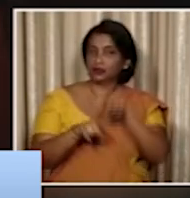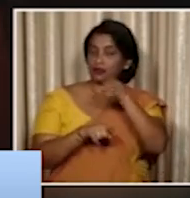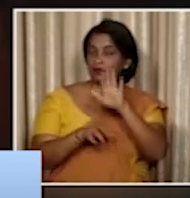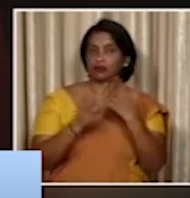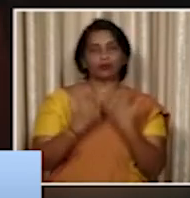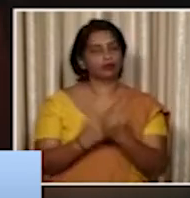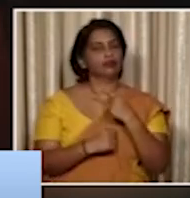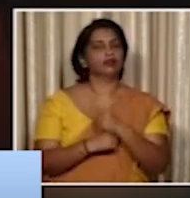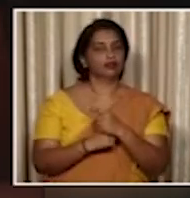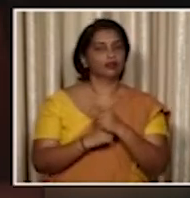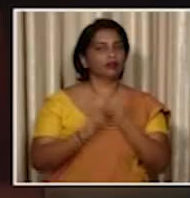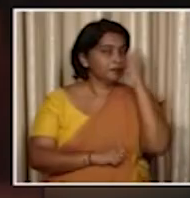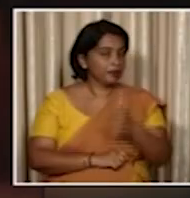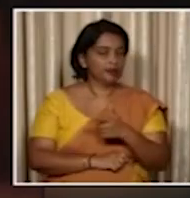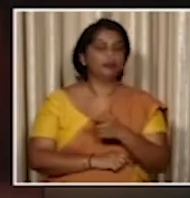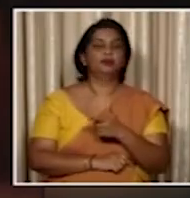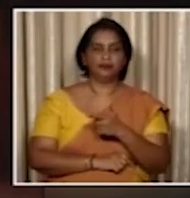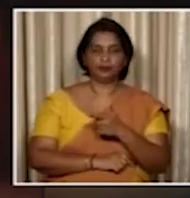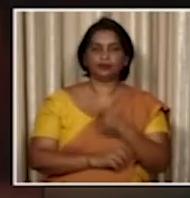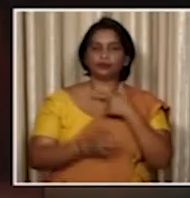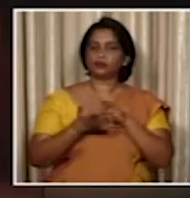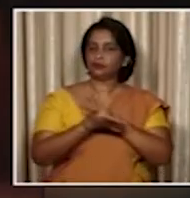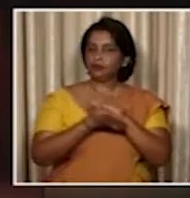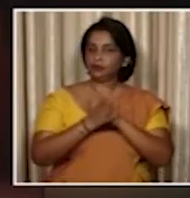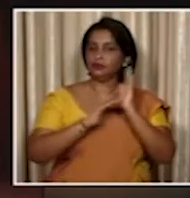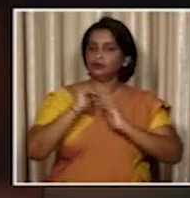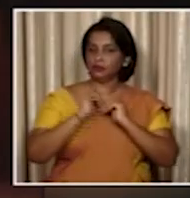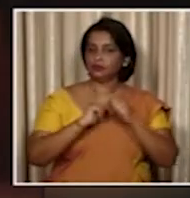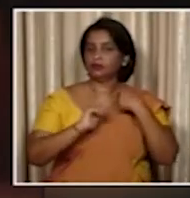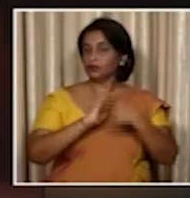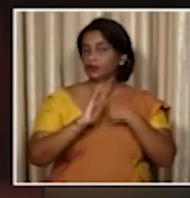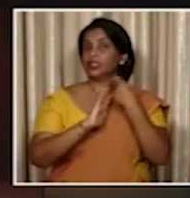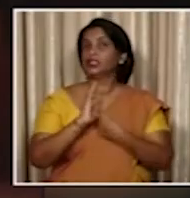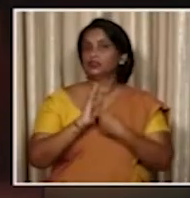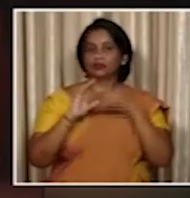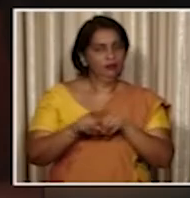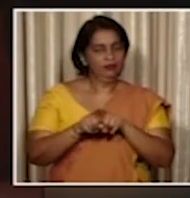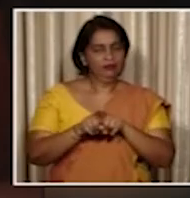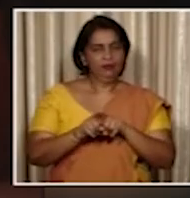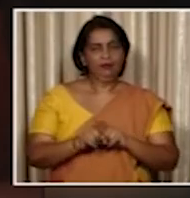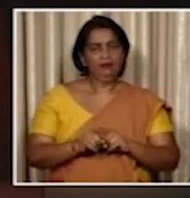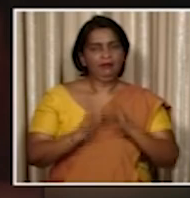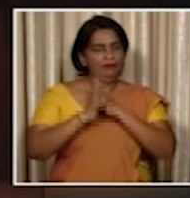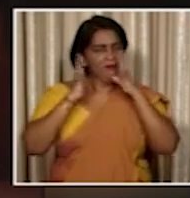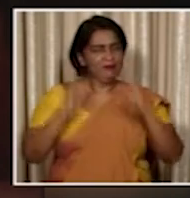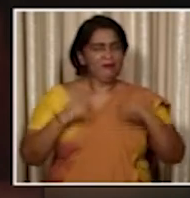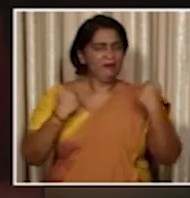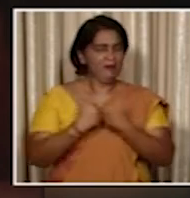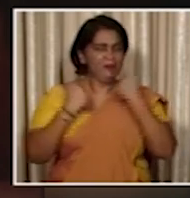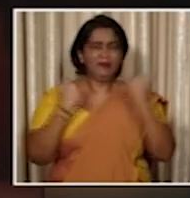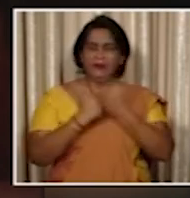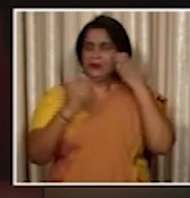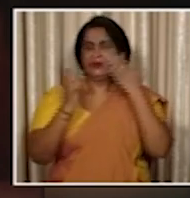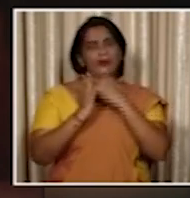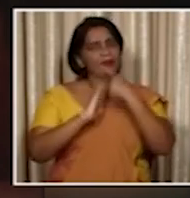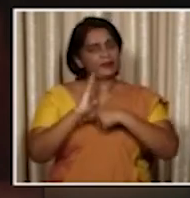යුතු ප්‍රමාණවත් වේතනය ගැන පැහැදිලි ක්‍රමවේදයක් රටේ නීති පද්ධතිය තුළ ක්‍රියාත්මක වන්නේ නැහැ. බරපතල අභියෝගවලට අපේ